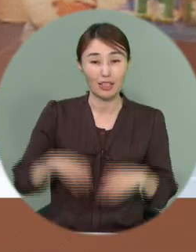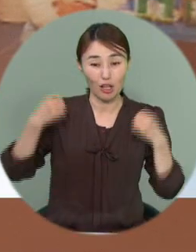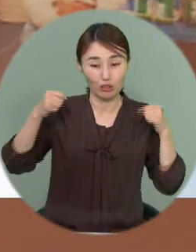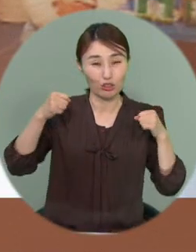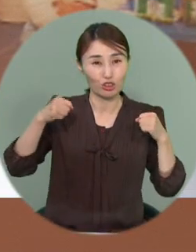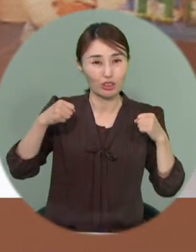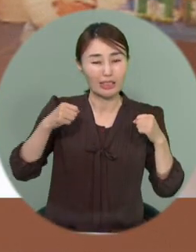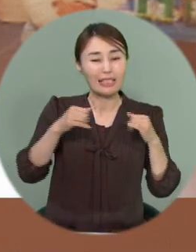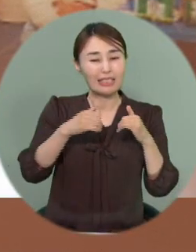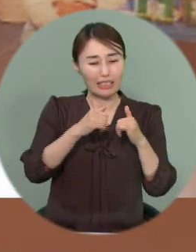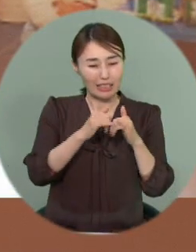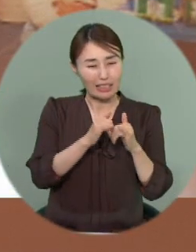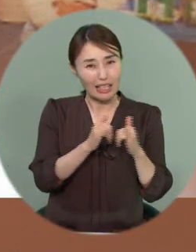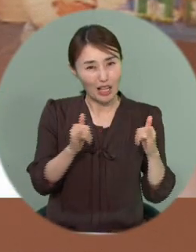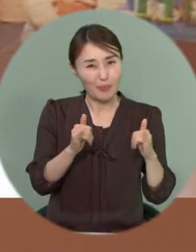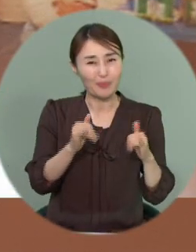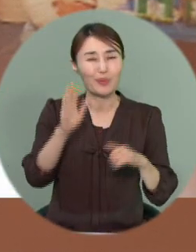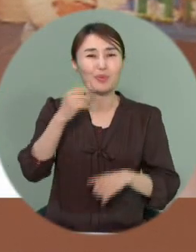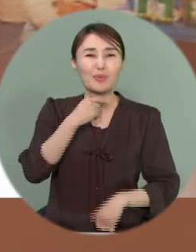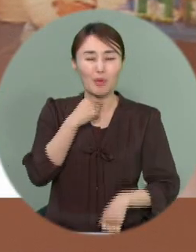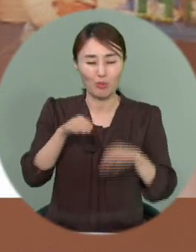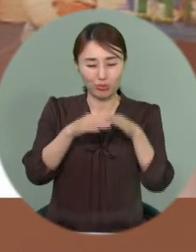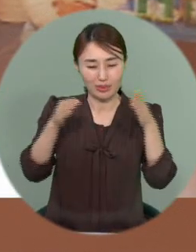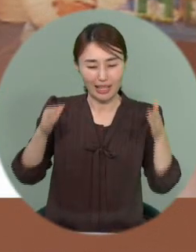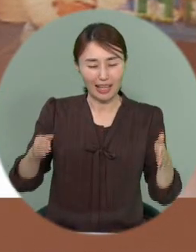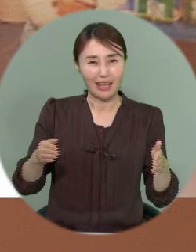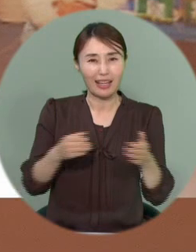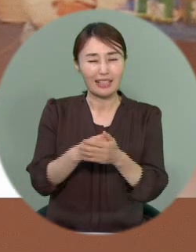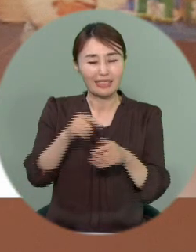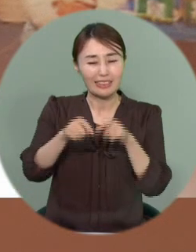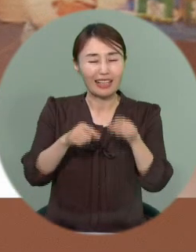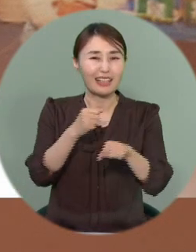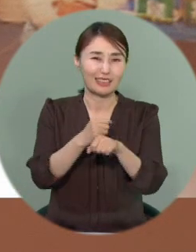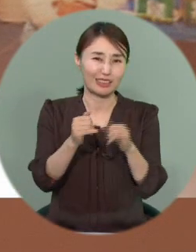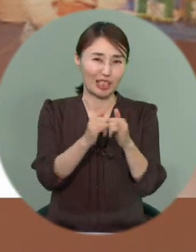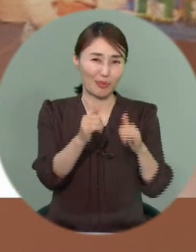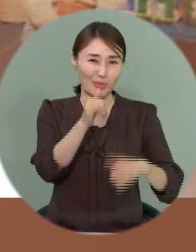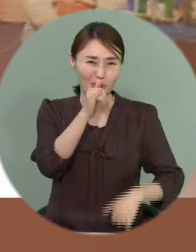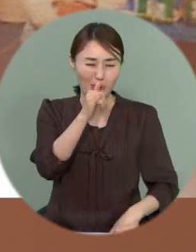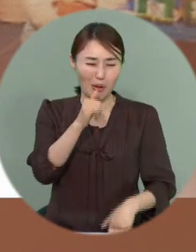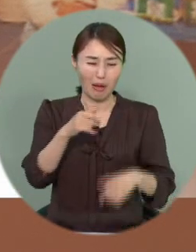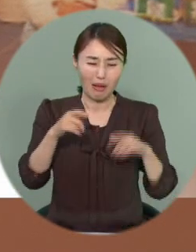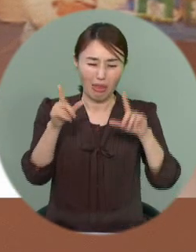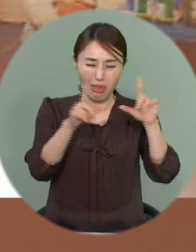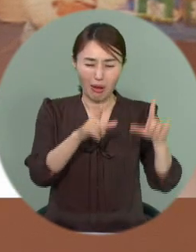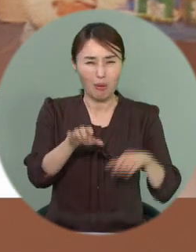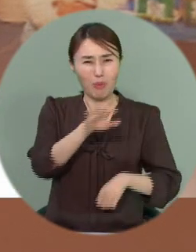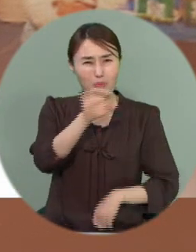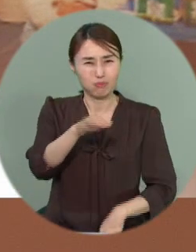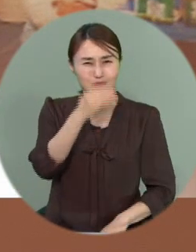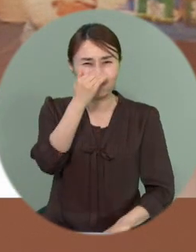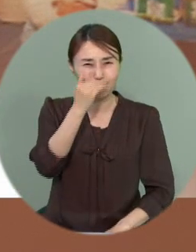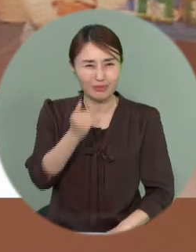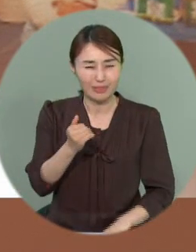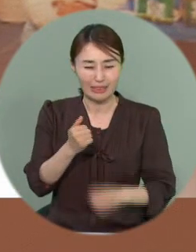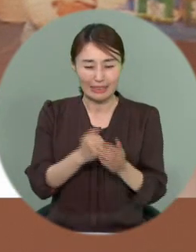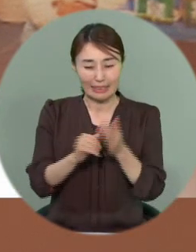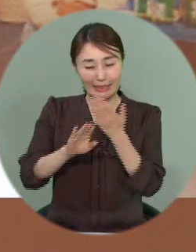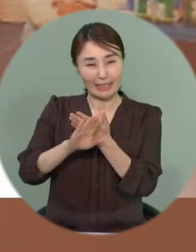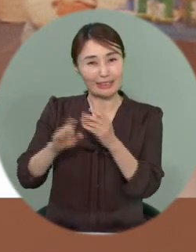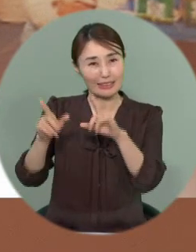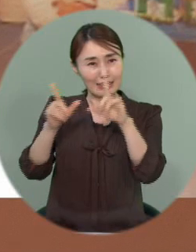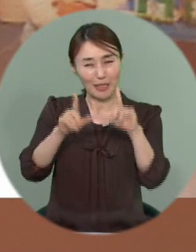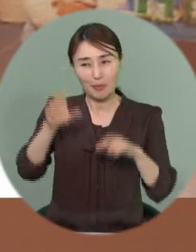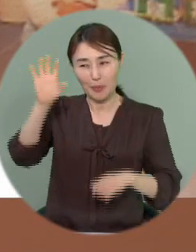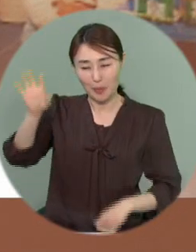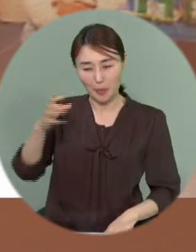연극 배우가 되고 싶은 꿈을 무대 위에서 실현하는 직장인들이 있습니다. 쳇바퀴 같은 일상에서 벗어나 다른 삶을 경험하며